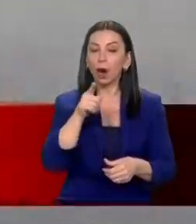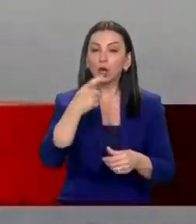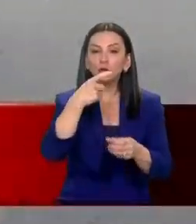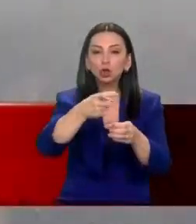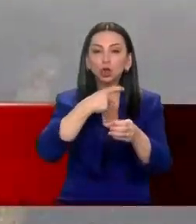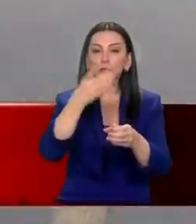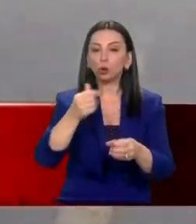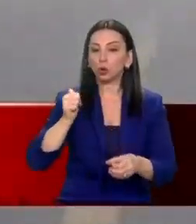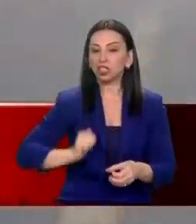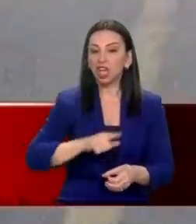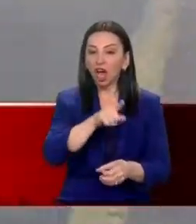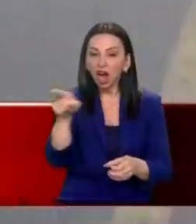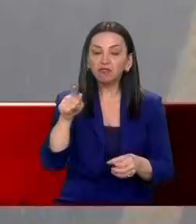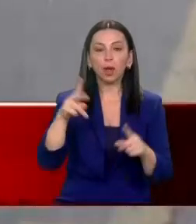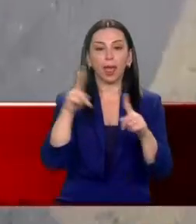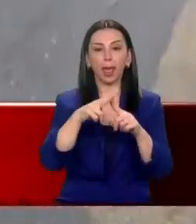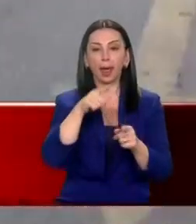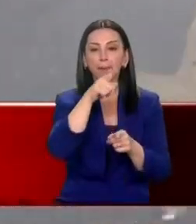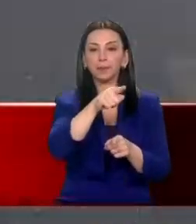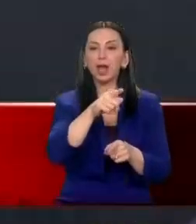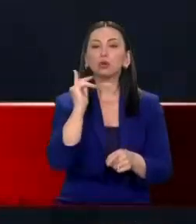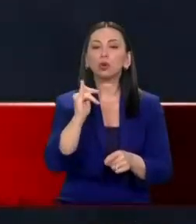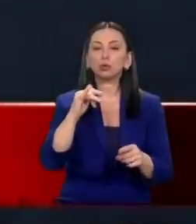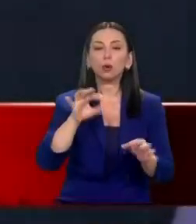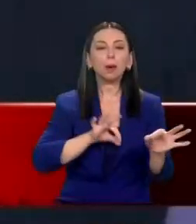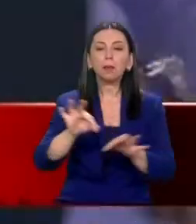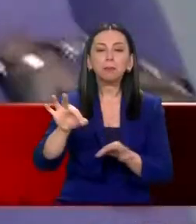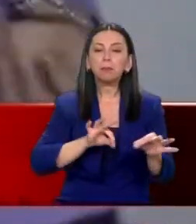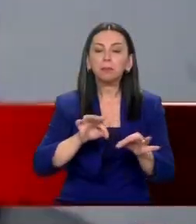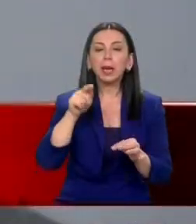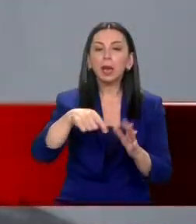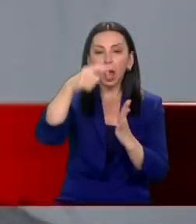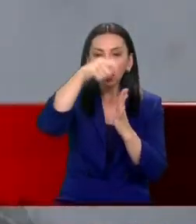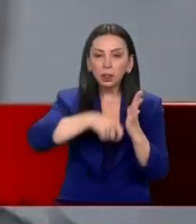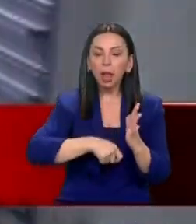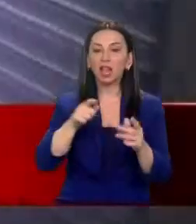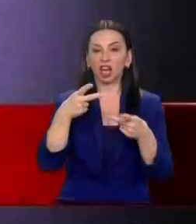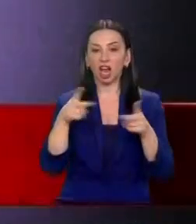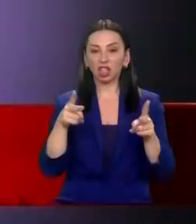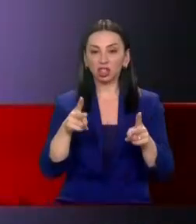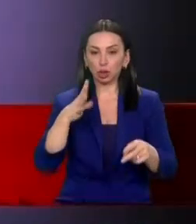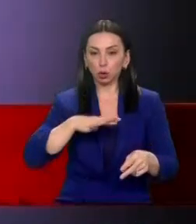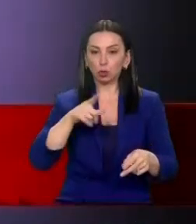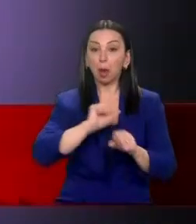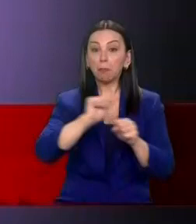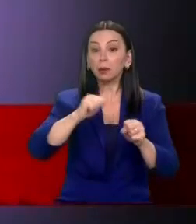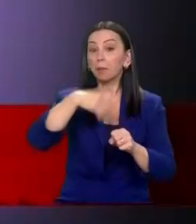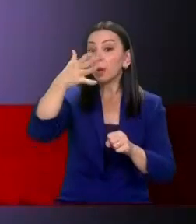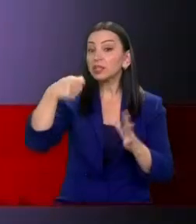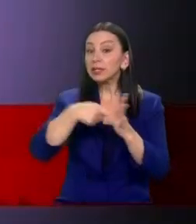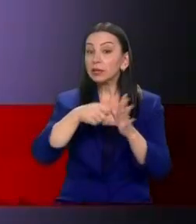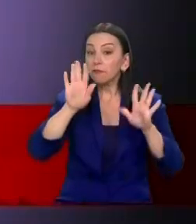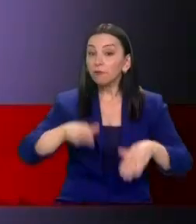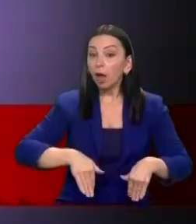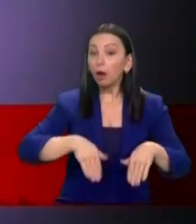Soruşturmayı yürüten savcılar hala emniyette. Hain saldırının her detayının aydınlatılabilmesi, patlamanın ardında başka isimler olup